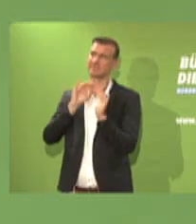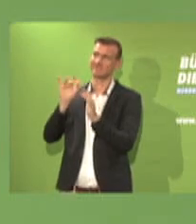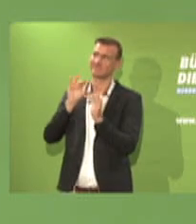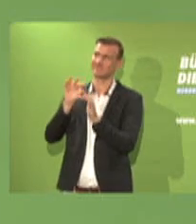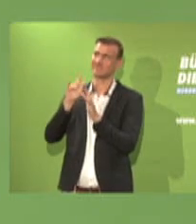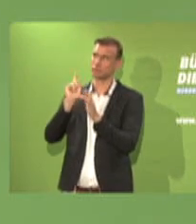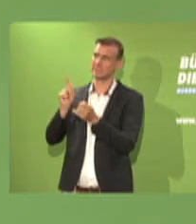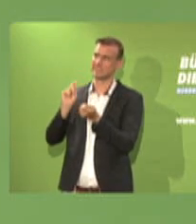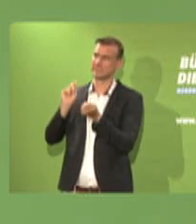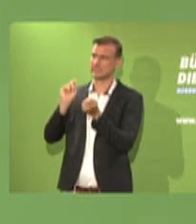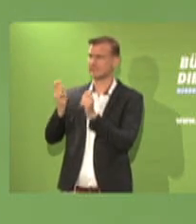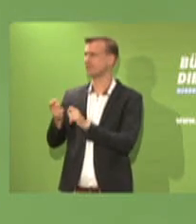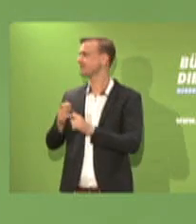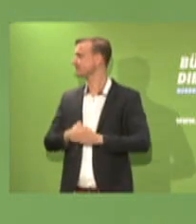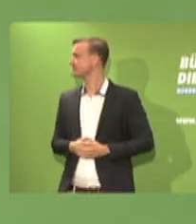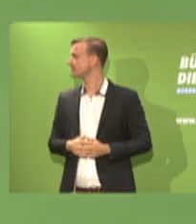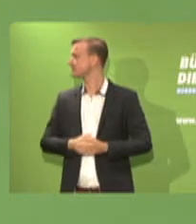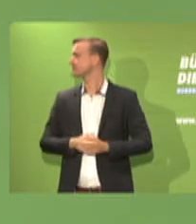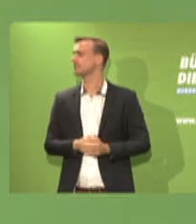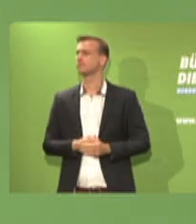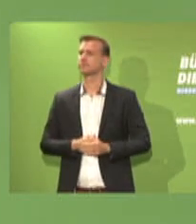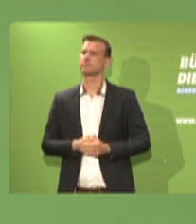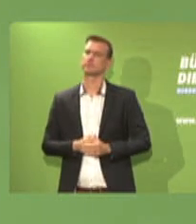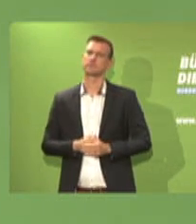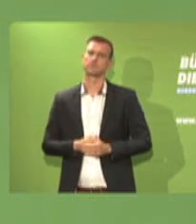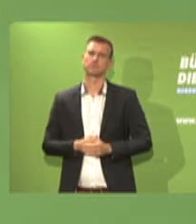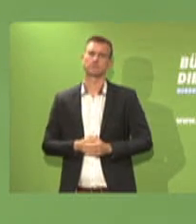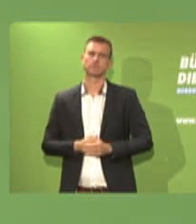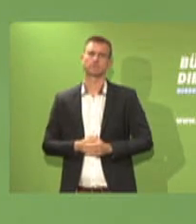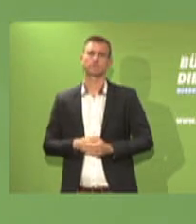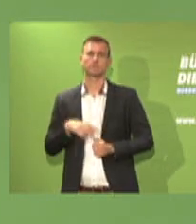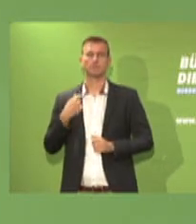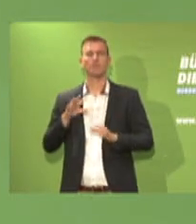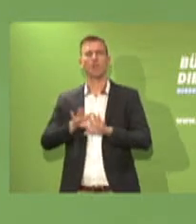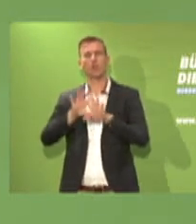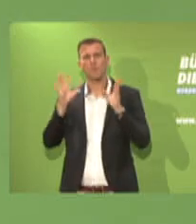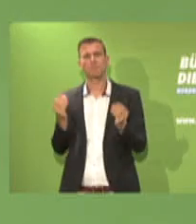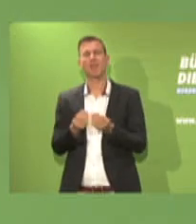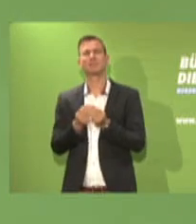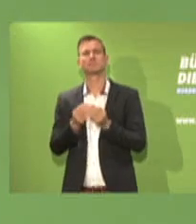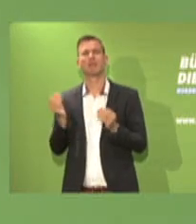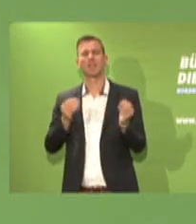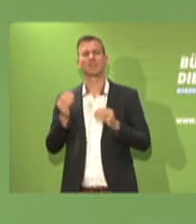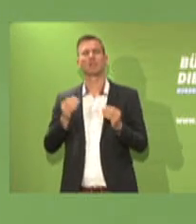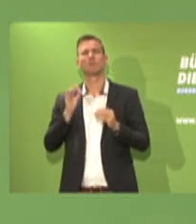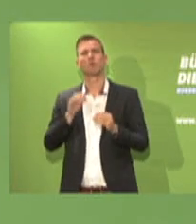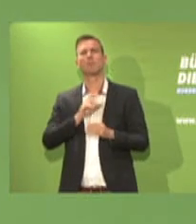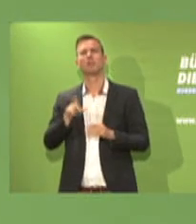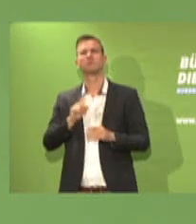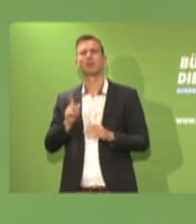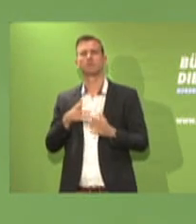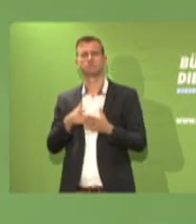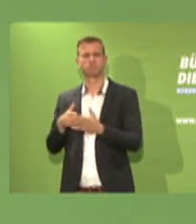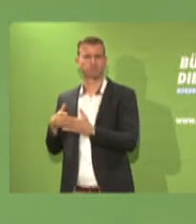entsprechenden Weichenstellungen gemacht werden. Wir haben Komplexeinrichtungen für Menschen mit Behinderung